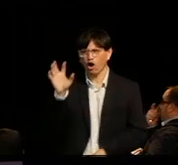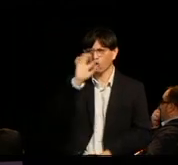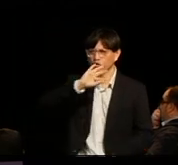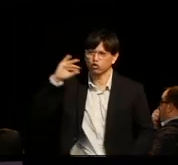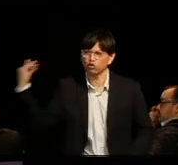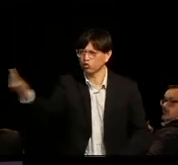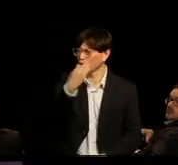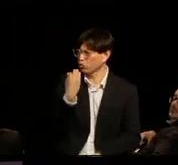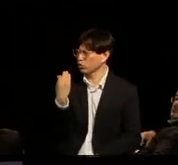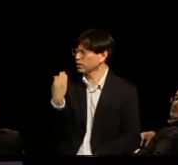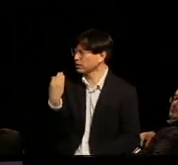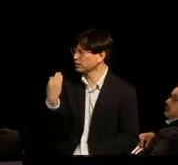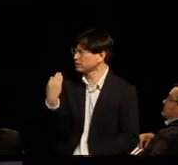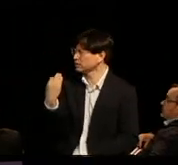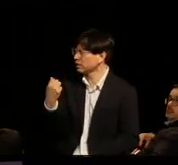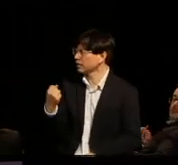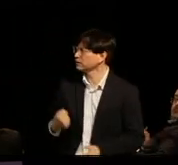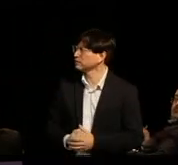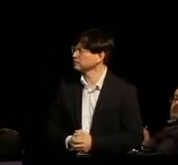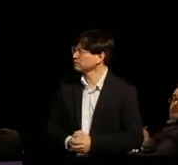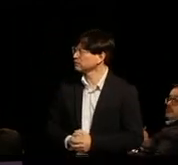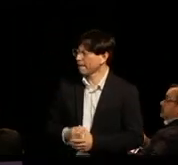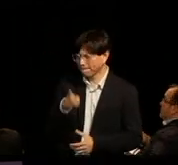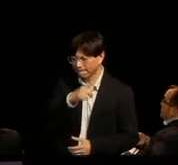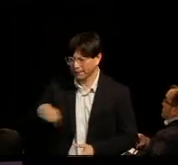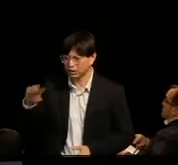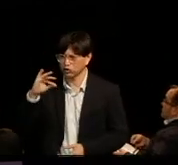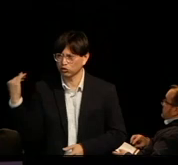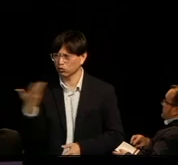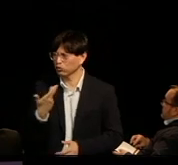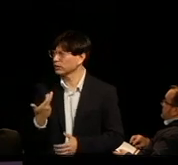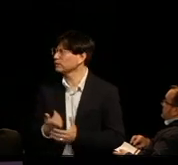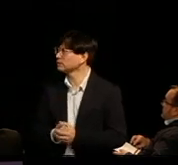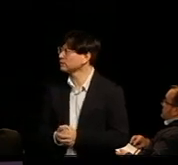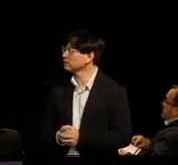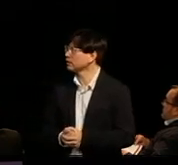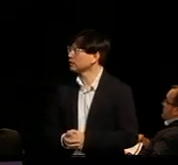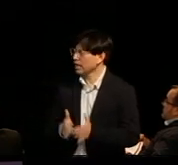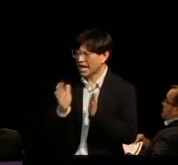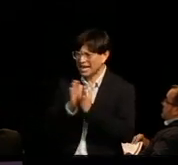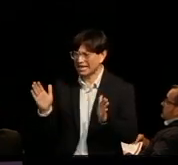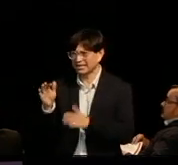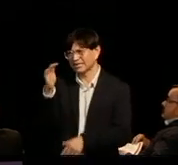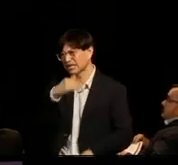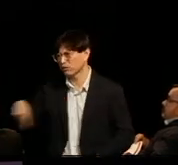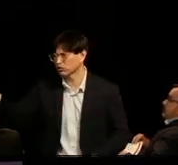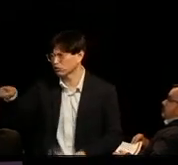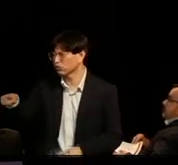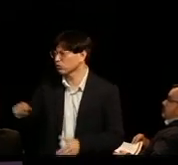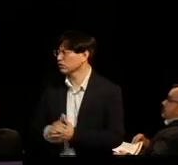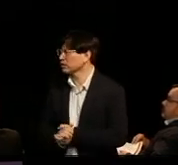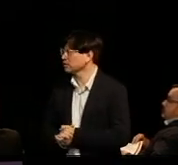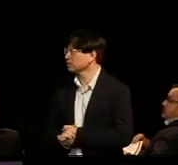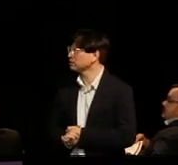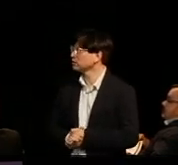riguardano la comunità Cristiana verso tutti e riguardano il catechista verso tutti cioè tutto ciò